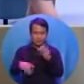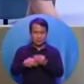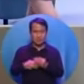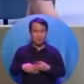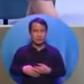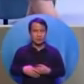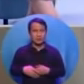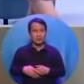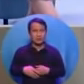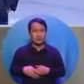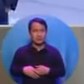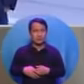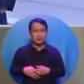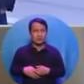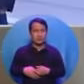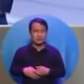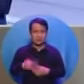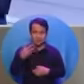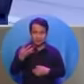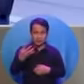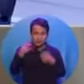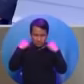plus 4 hoodie.